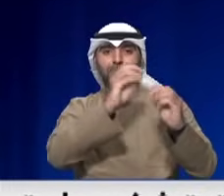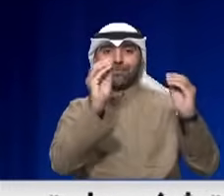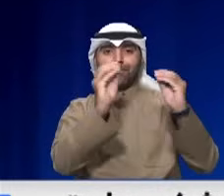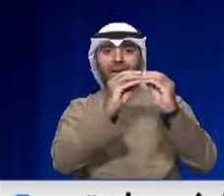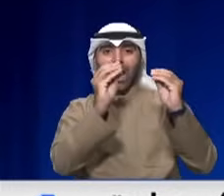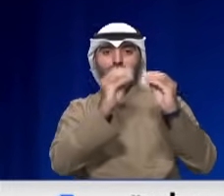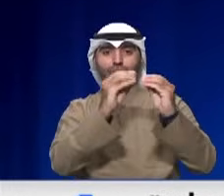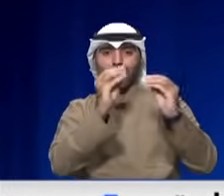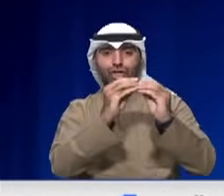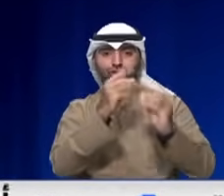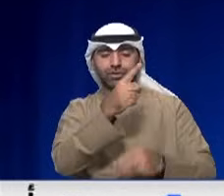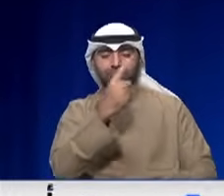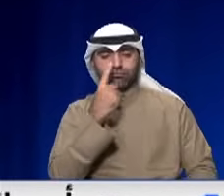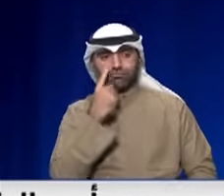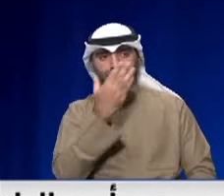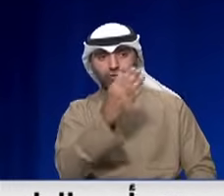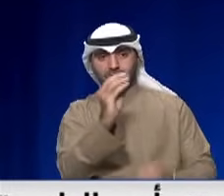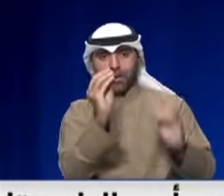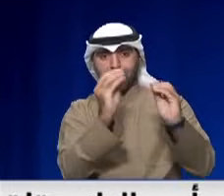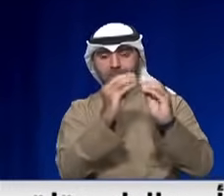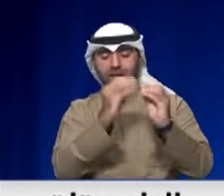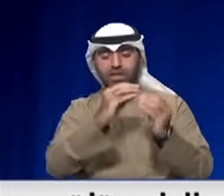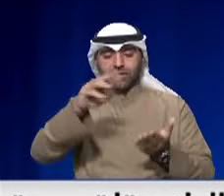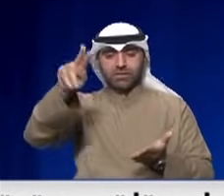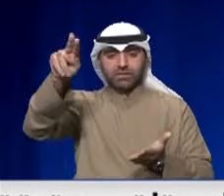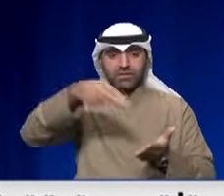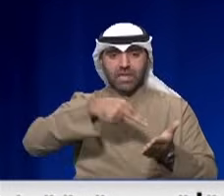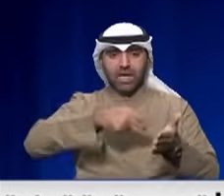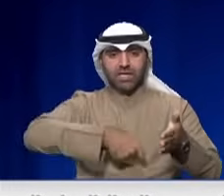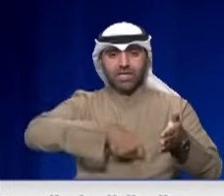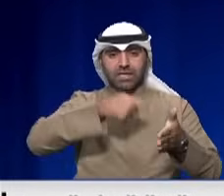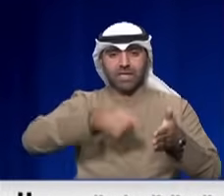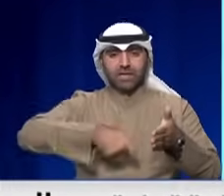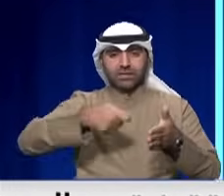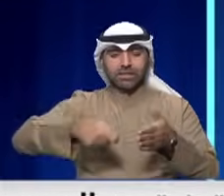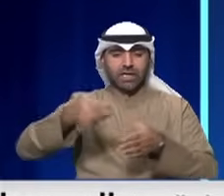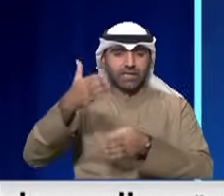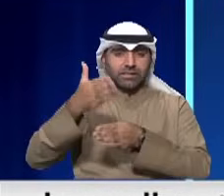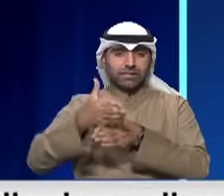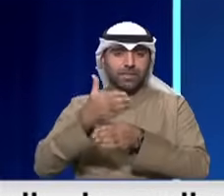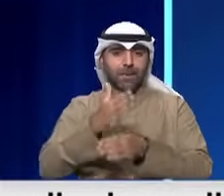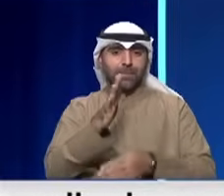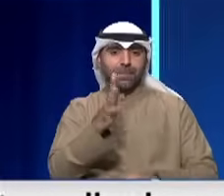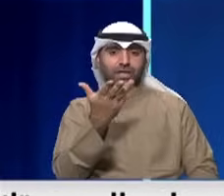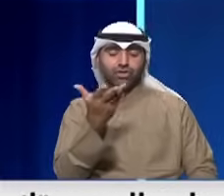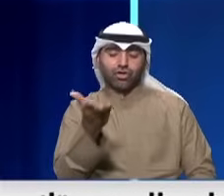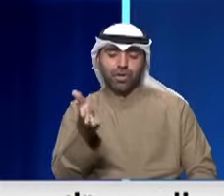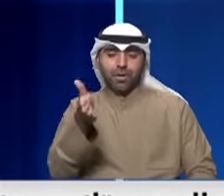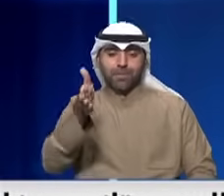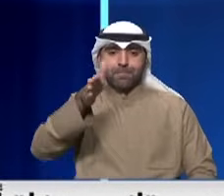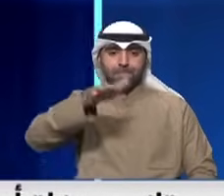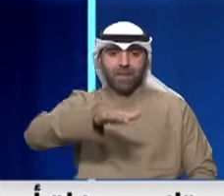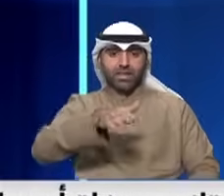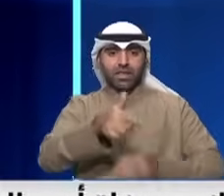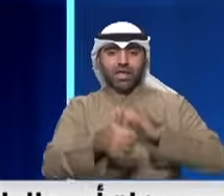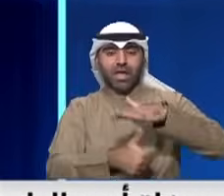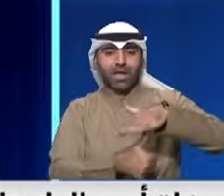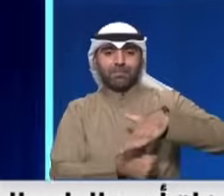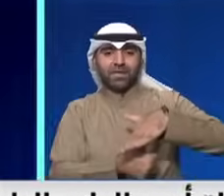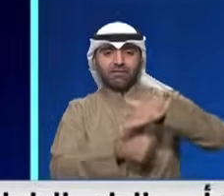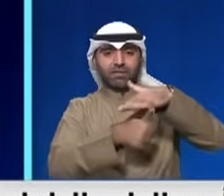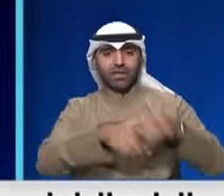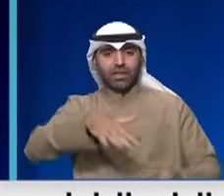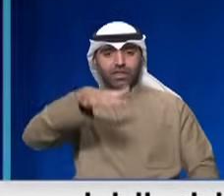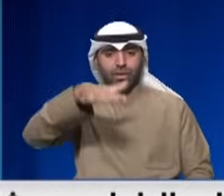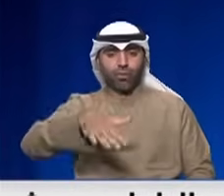تعازيه لسموه حفظه الله وللشعب الكويت بوفاه المغفور له باذن الله تعالى صاحب السمو امير البلاد